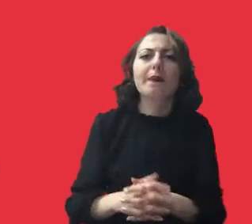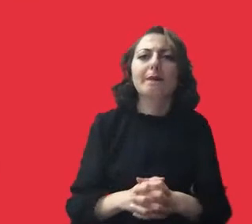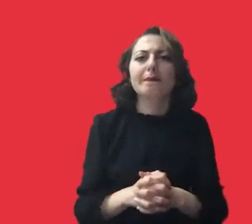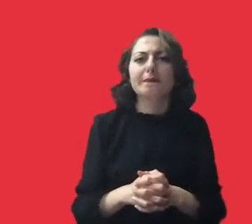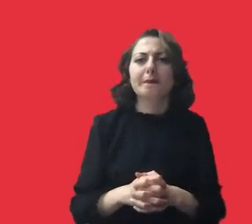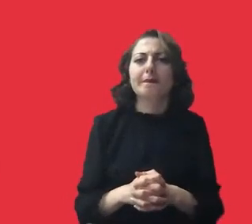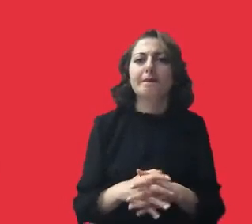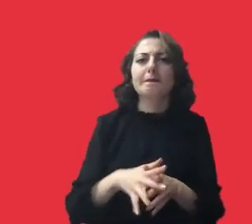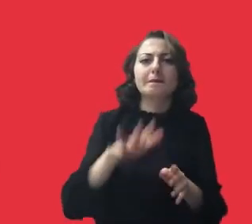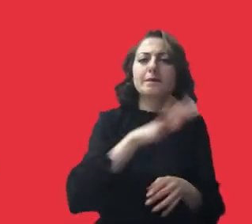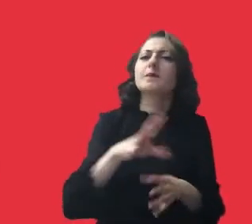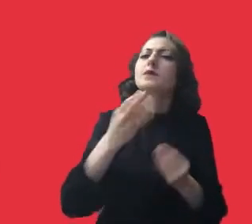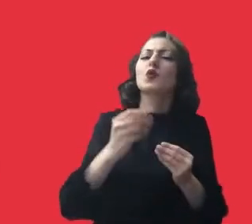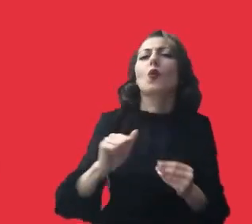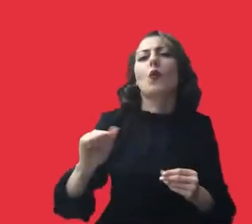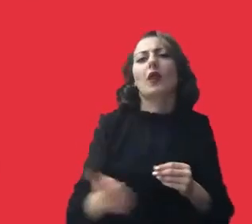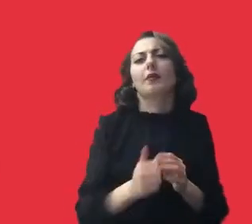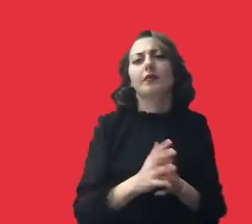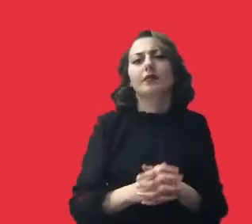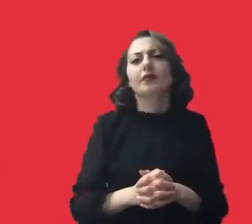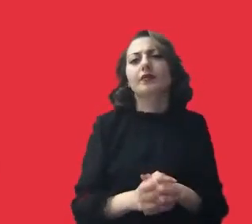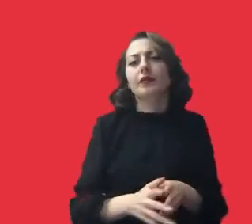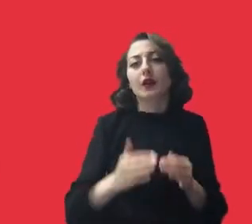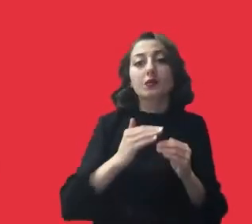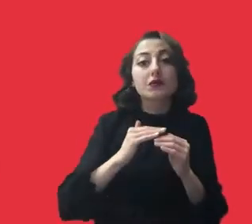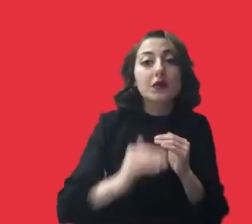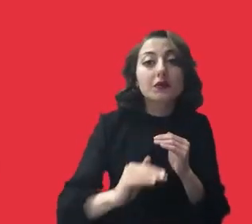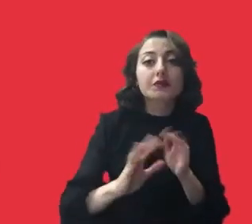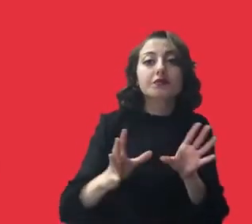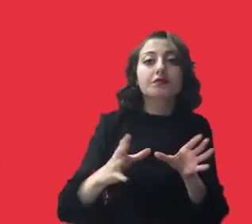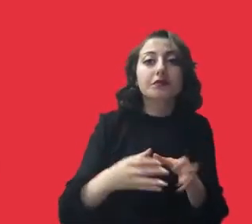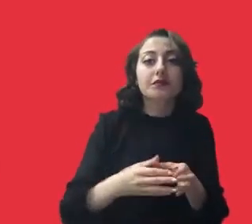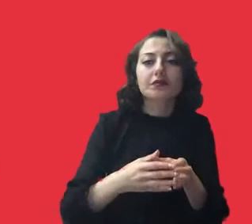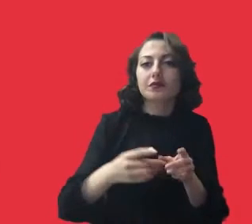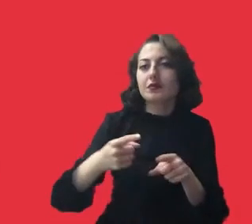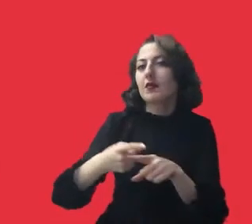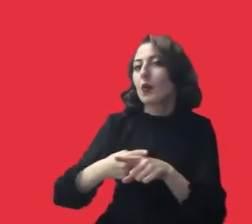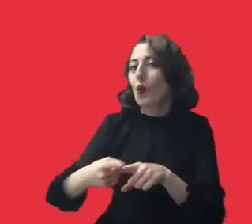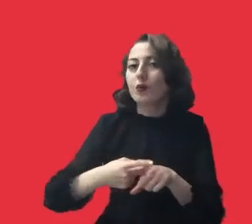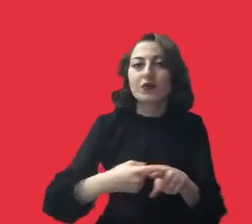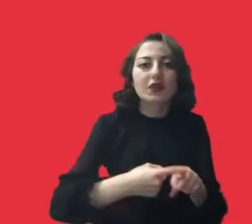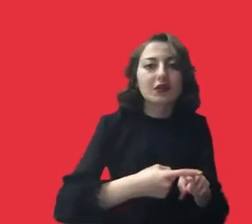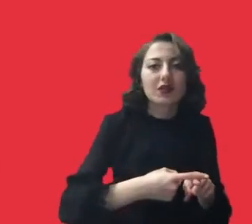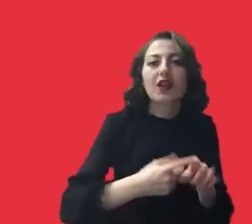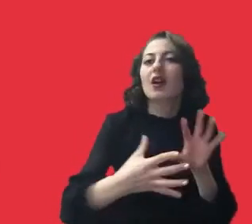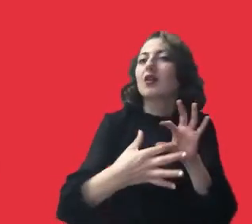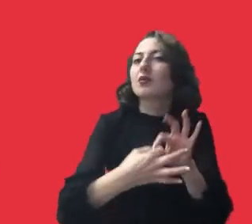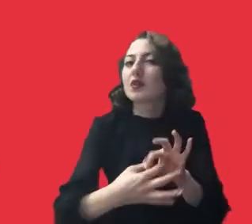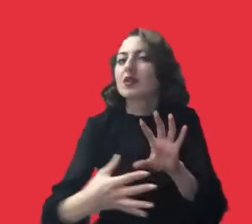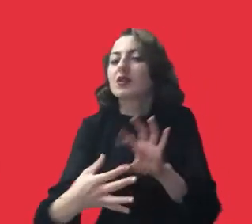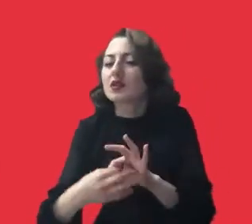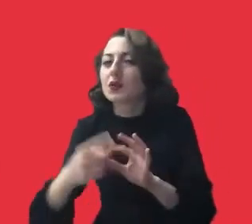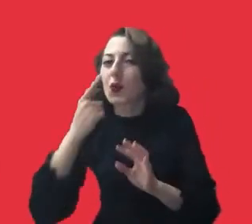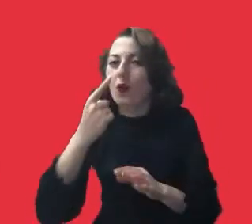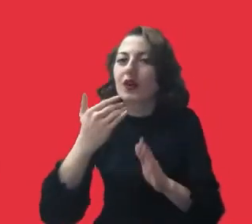şu yüzden continues çok by the önemli. side of Toplumsal refugees as well. sorunlara And it is ortak important çözümler because they aramak can provide aidiyetini common solutions to kuvvetlendirecektir. social